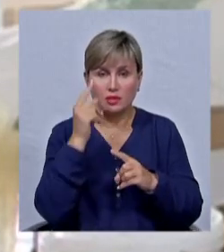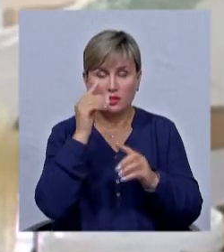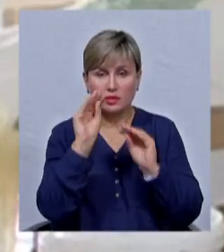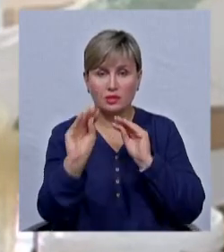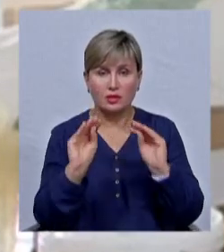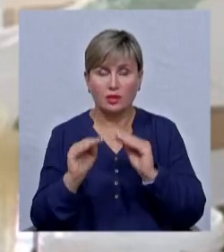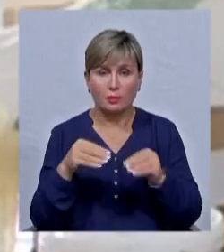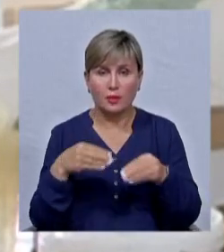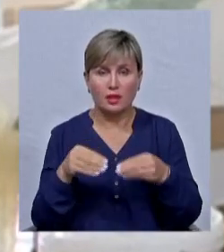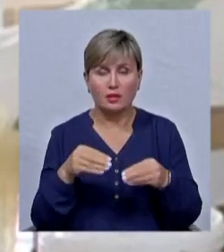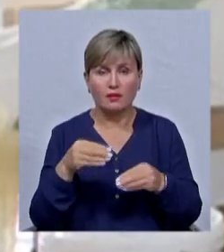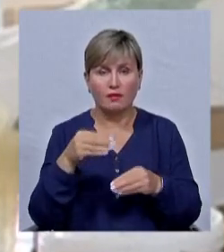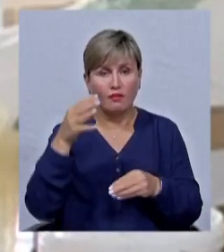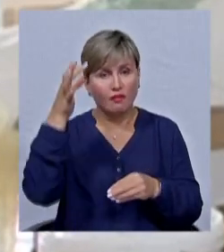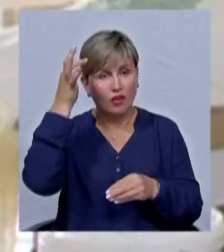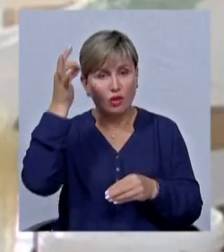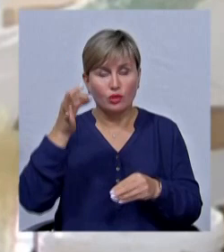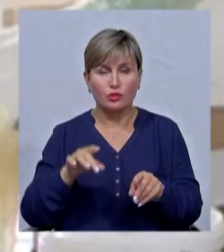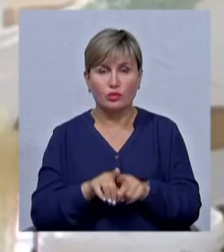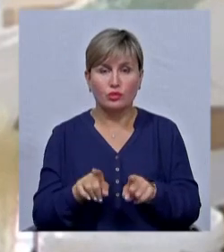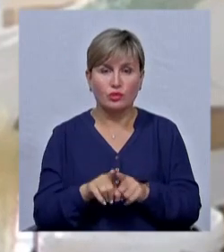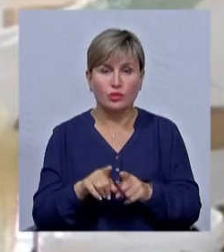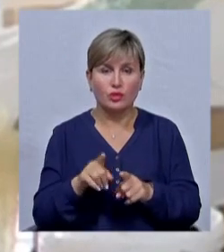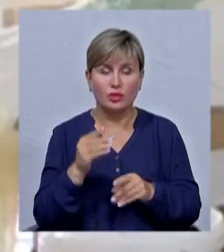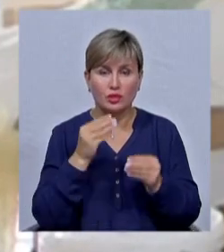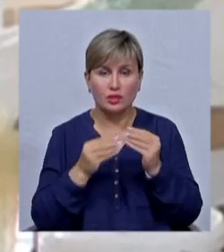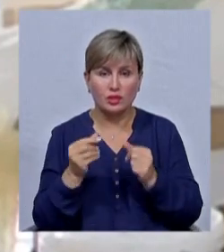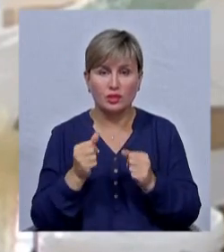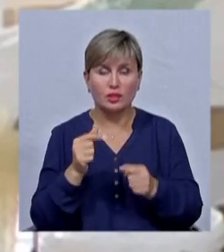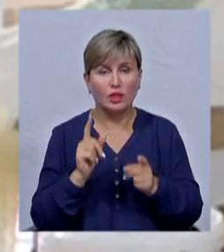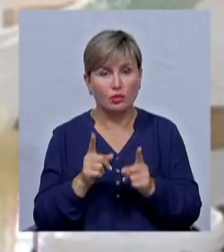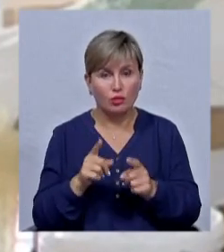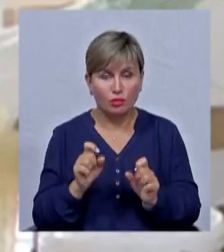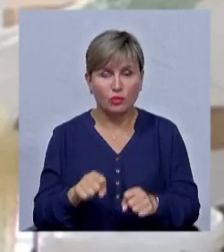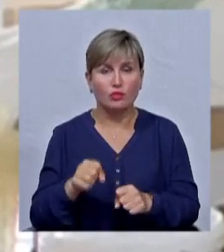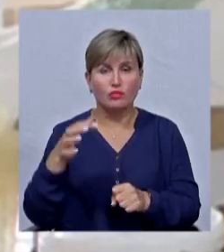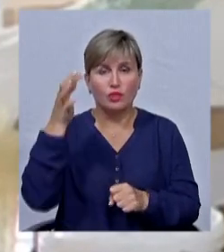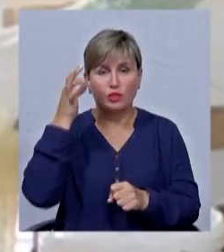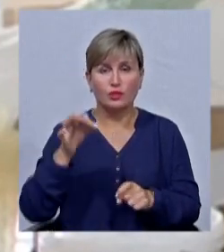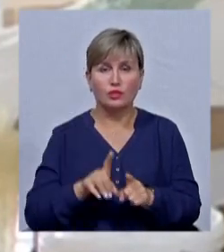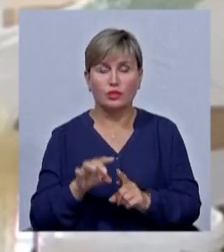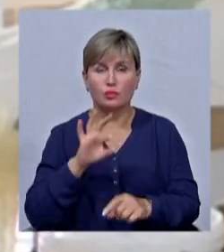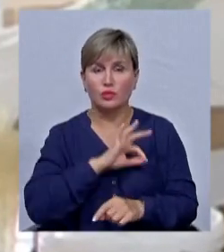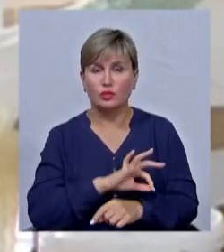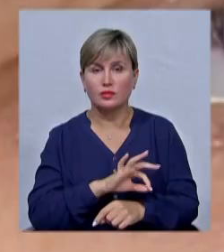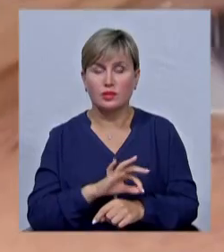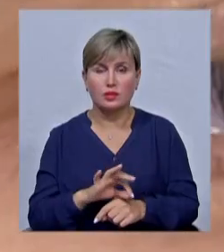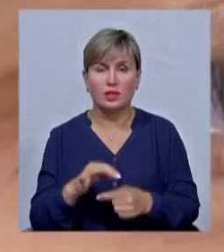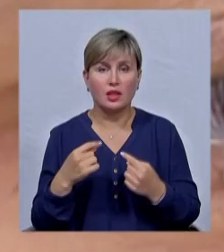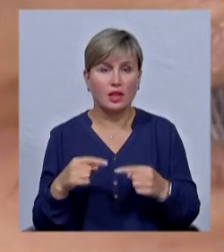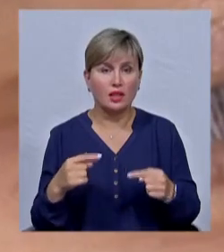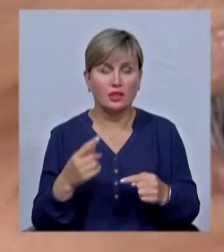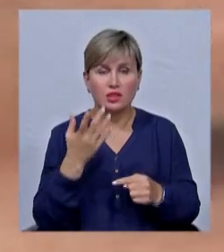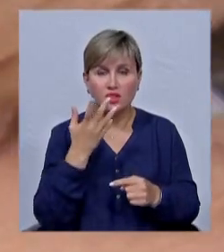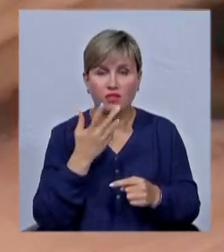пластики волосы и тут синтетики и натуральные волосы можно использовать тут разные цвета